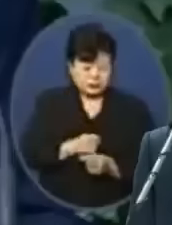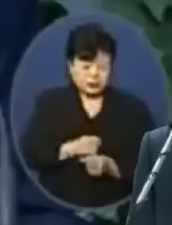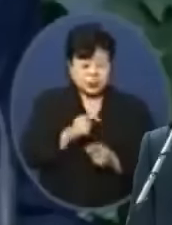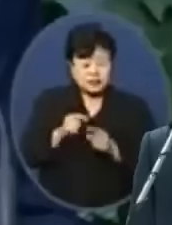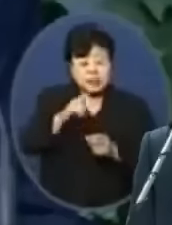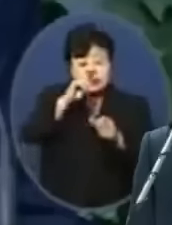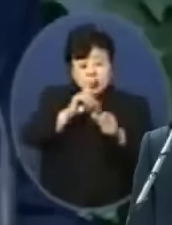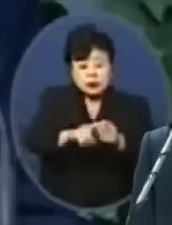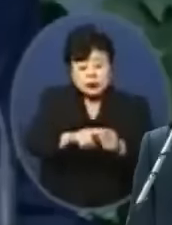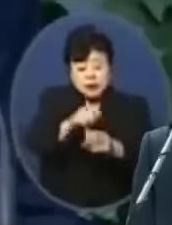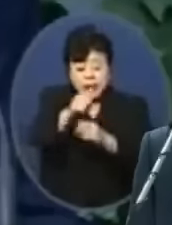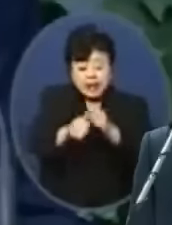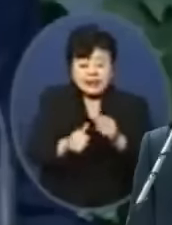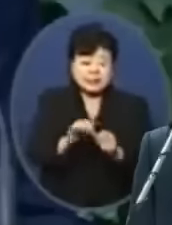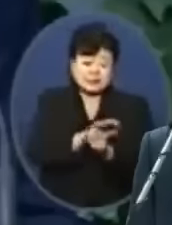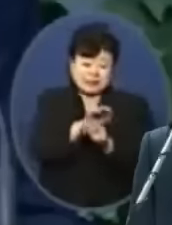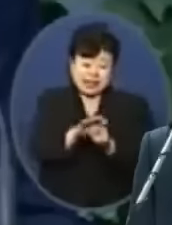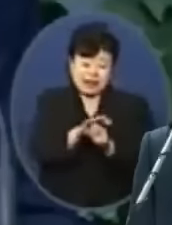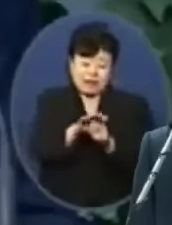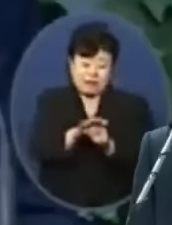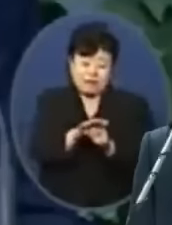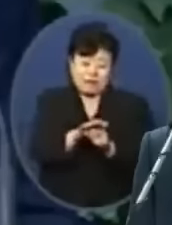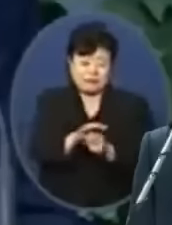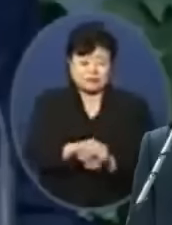사는 목적은 하나님을 사랑하고